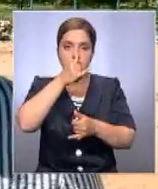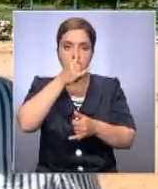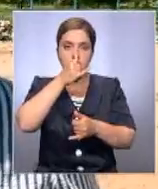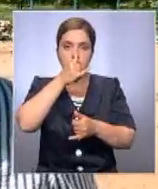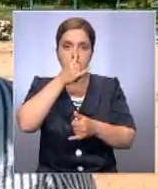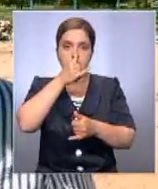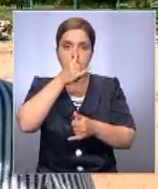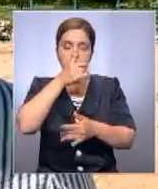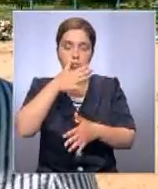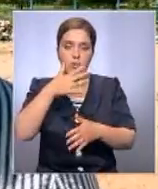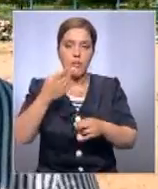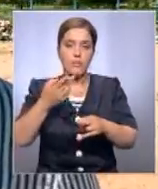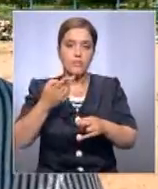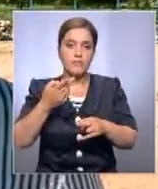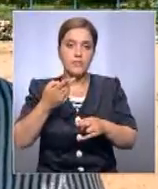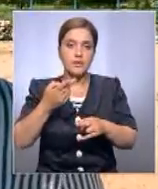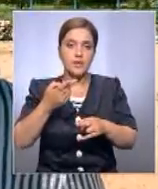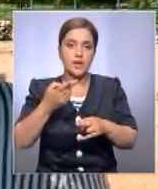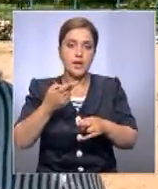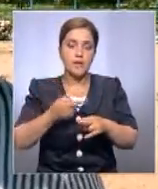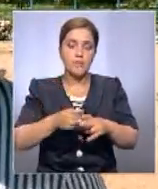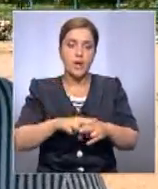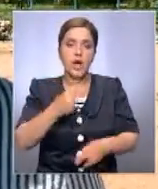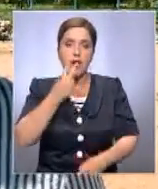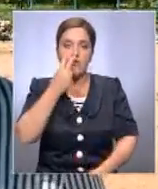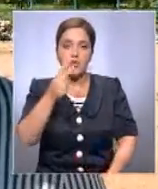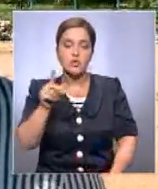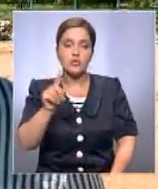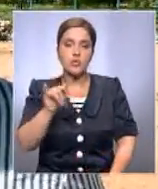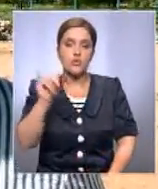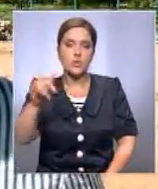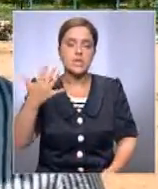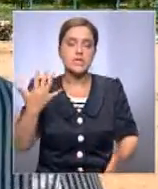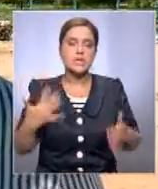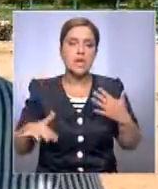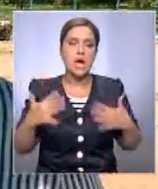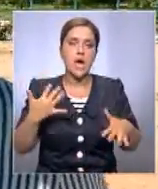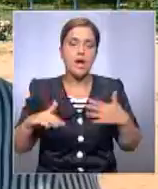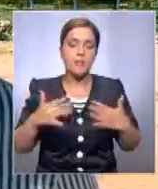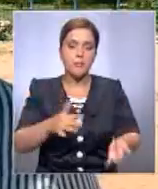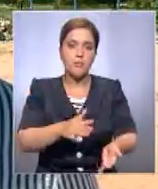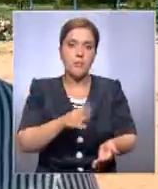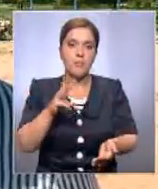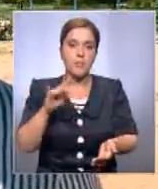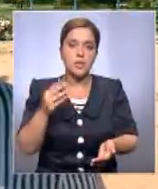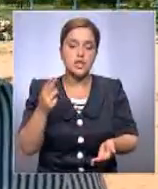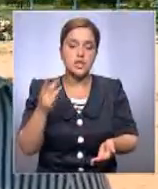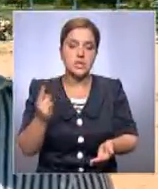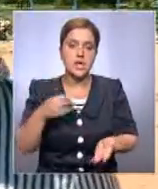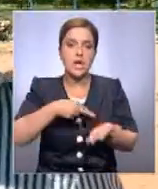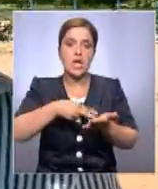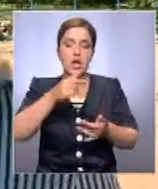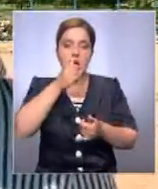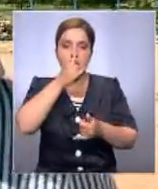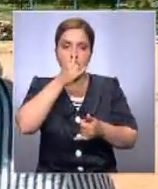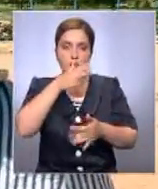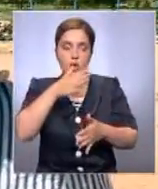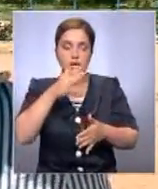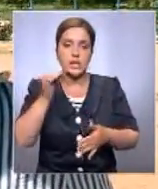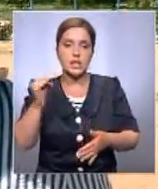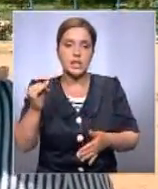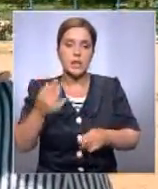то в физиологии видно, что у них очень слабые мышцы, координация движения нарушена. И как